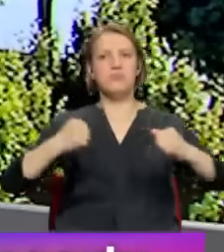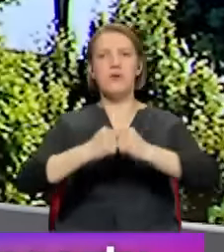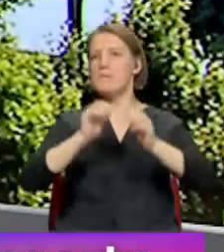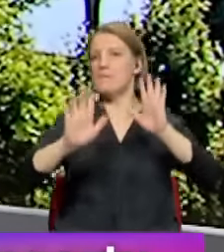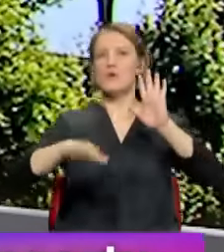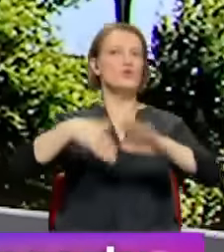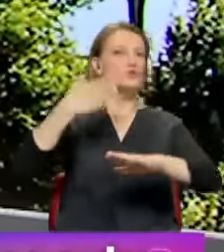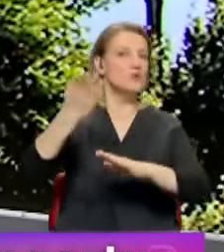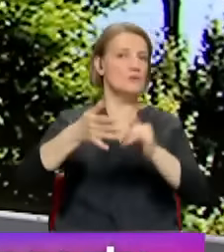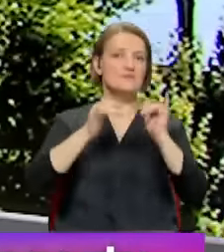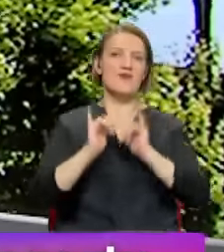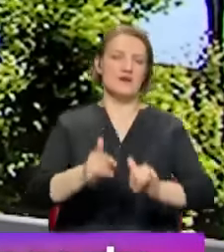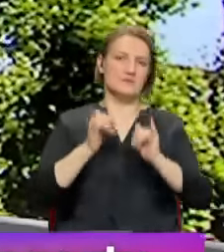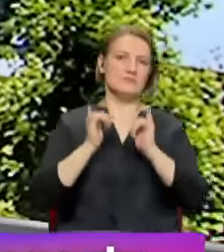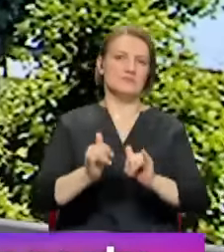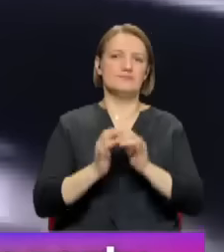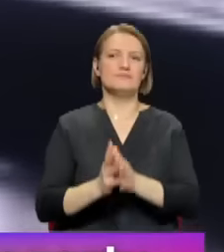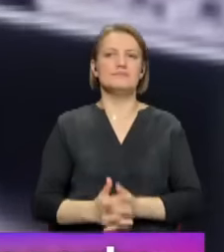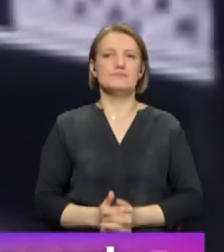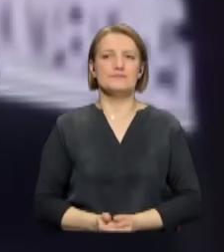Sonrası facia.